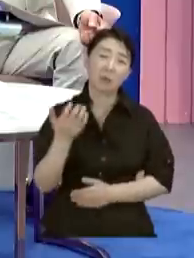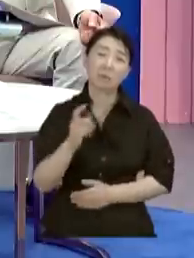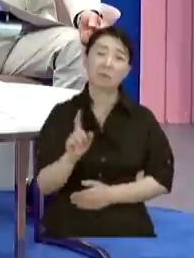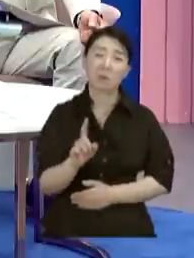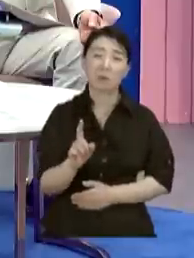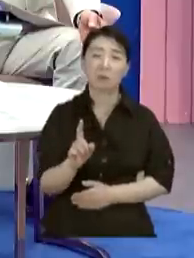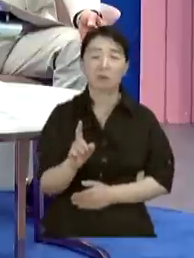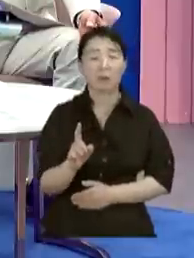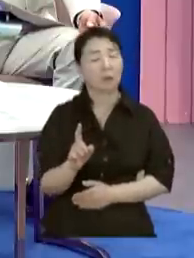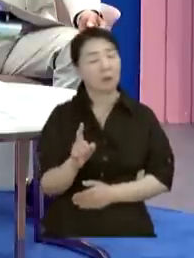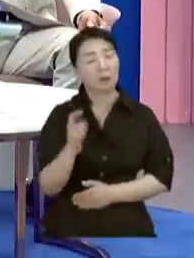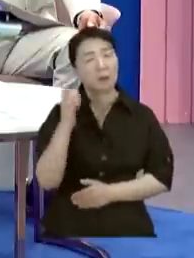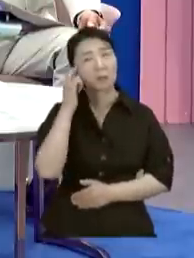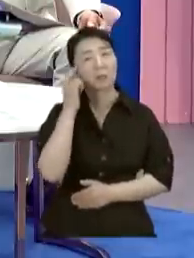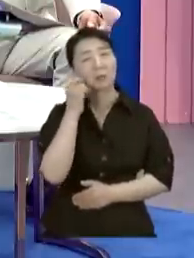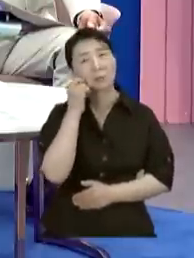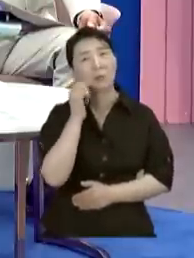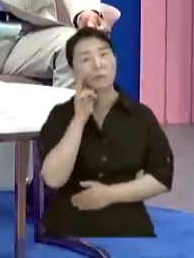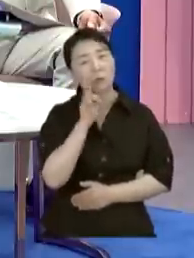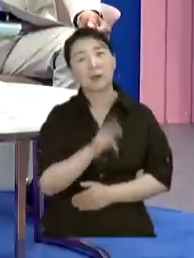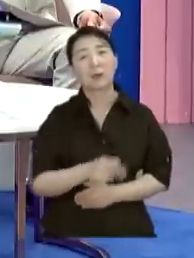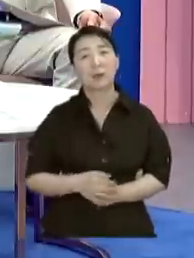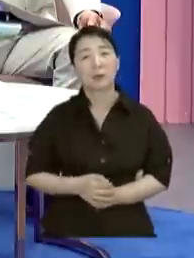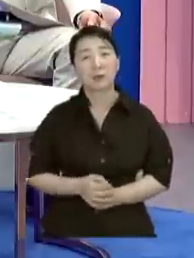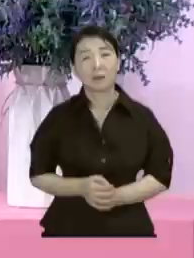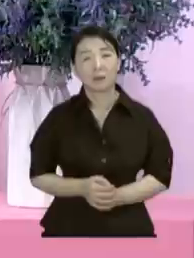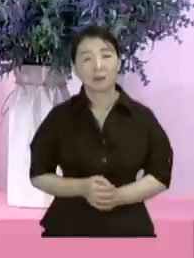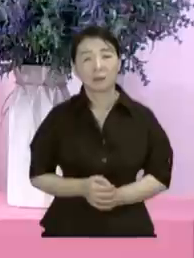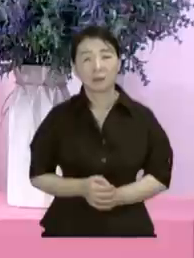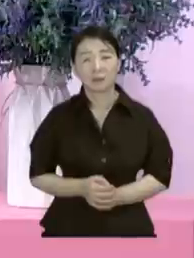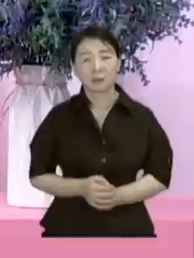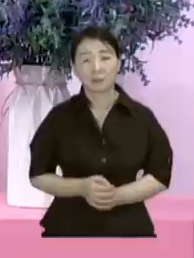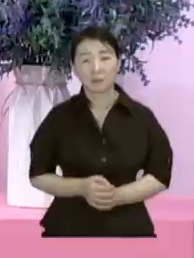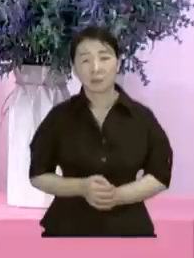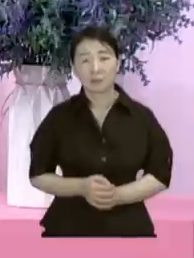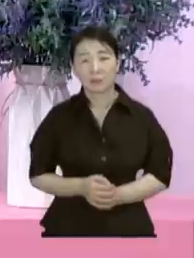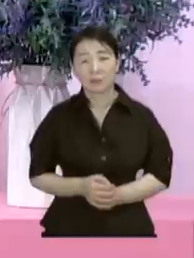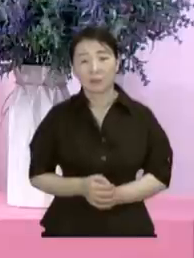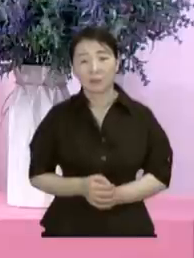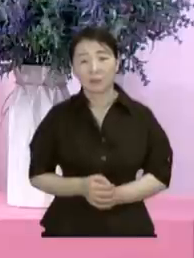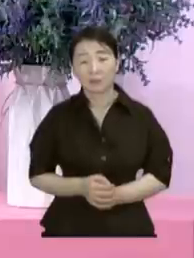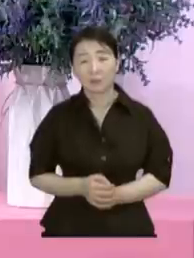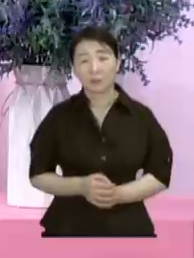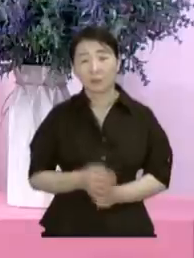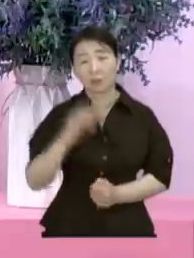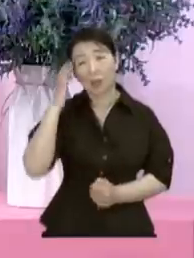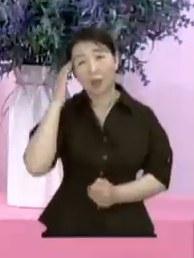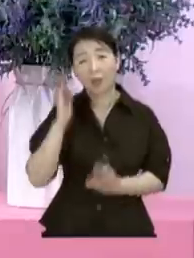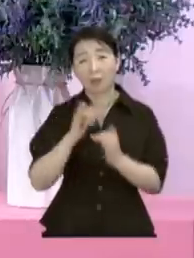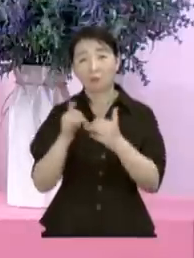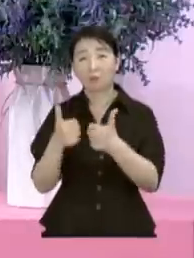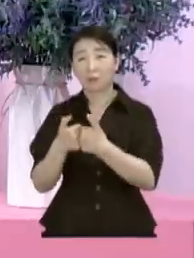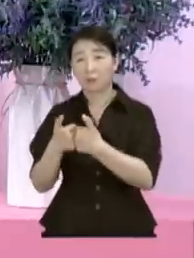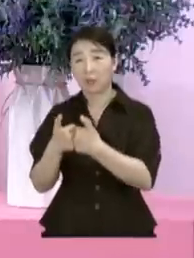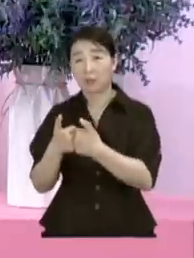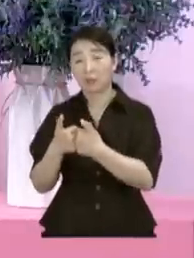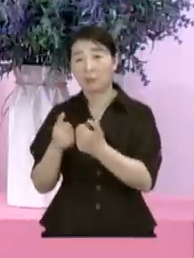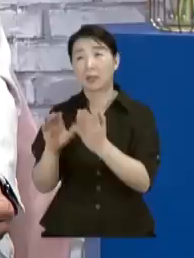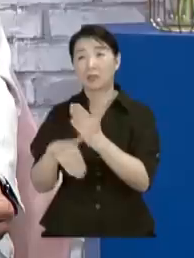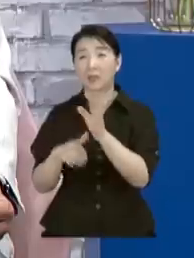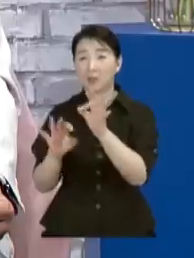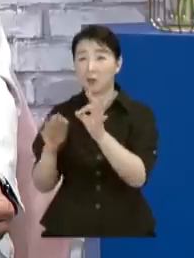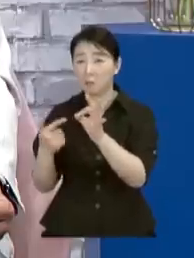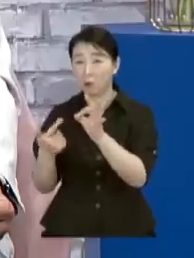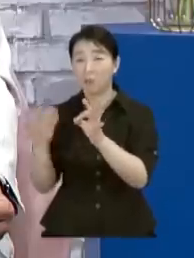그렇지. 상상을 못해요. 한국 사람 가지고 한 상담을 하는 거는 10번을 한다면은 탈북민은 100번을 해도 상담이 다